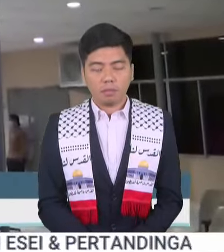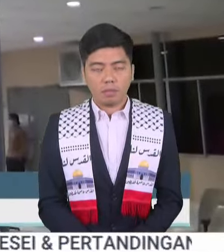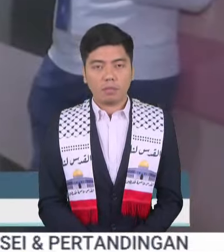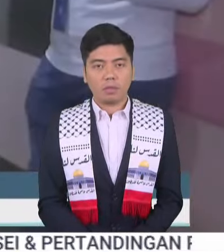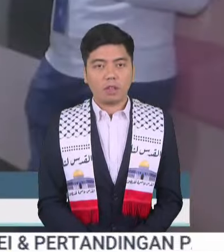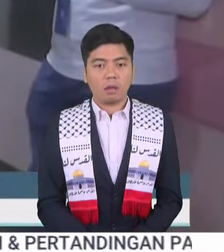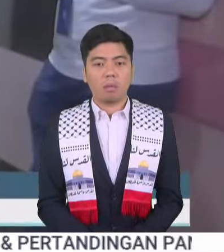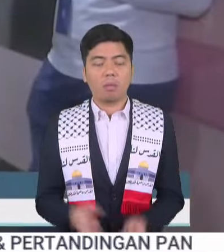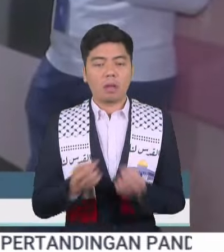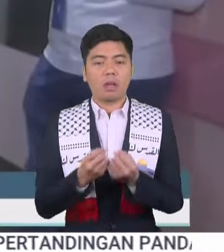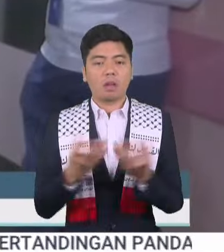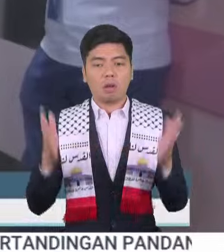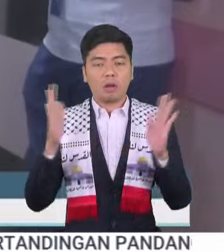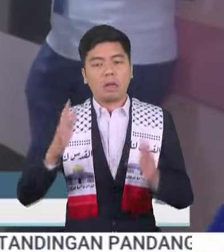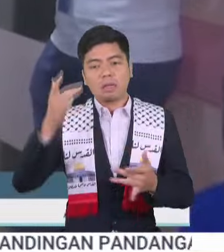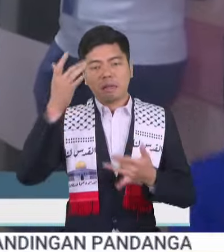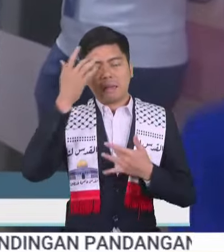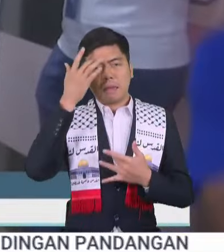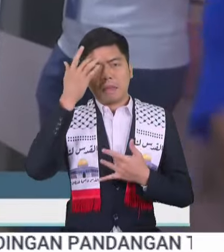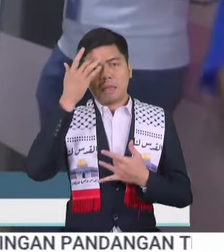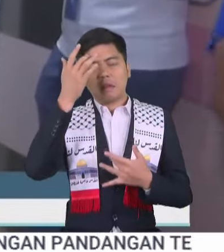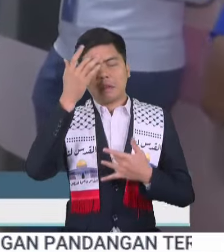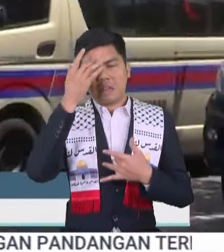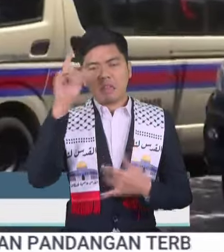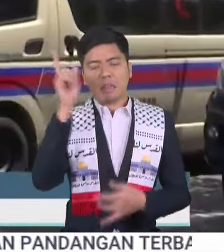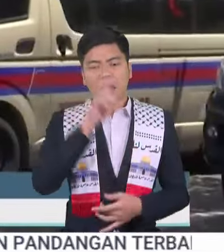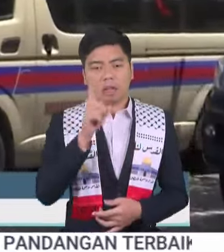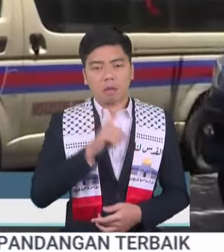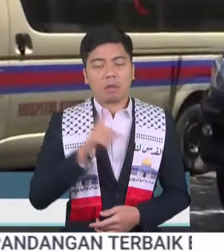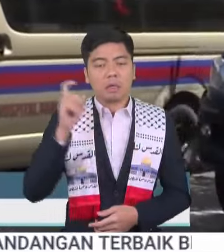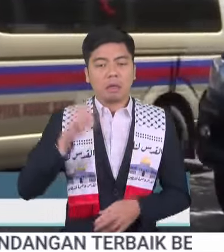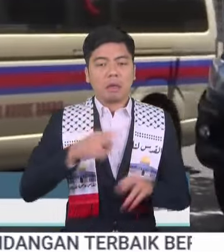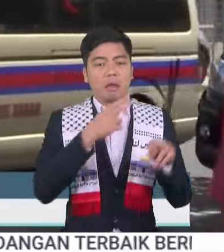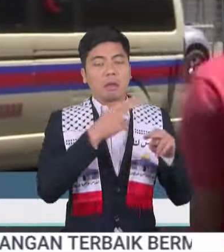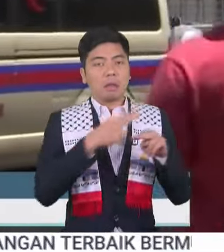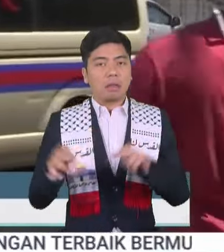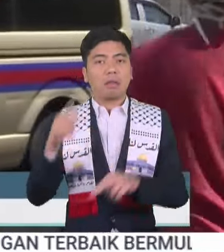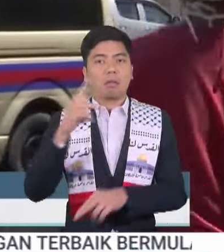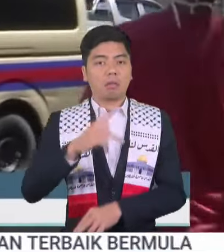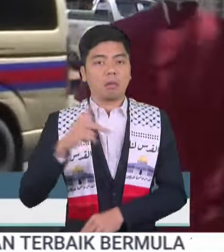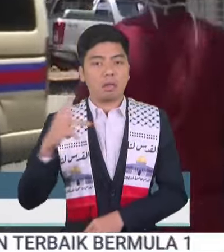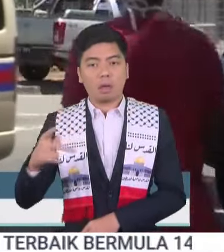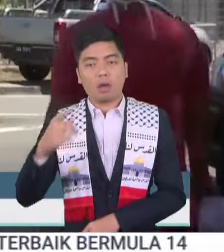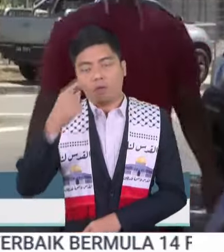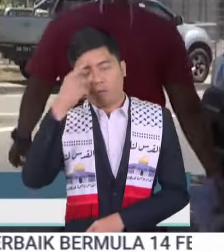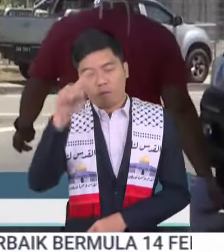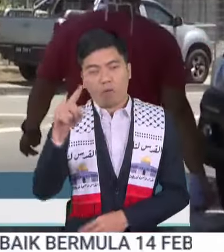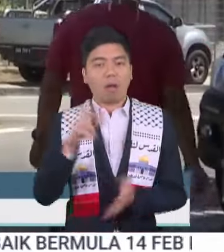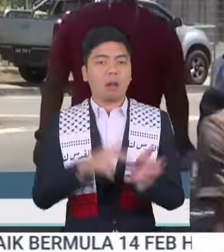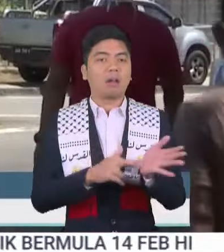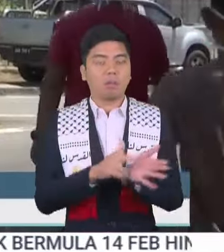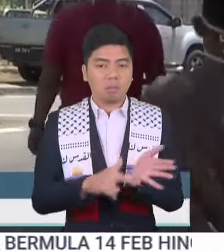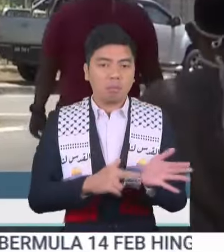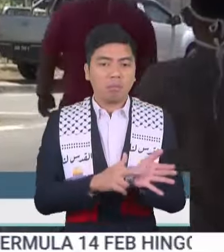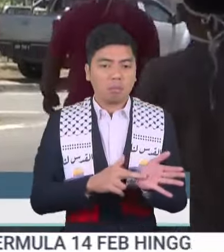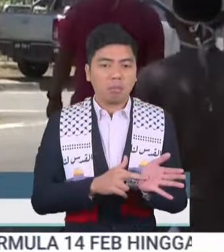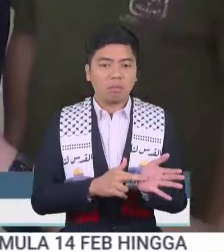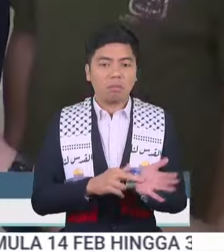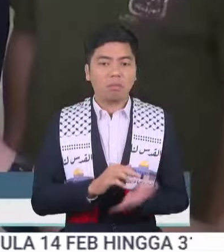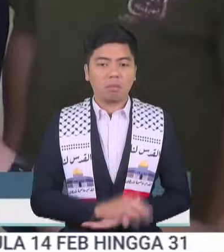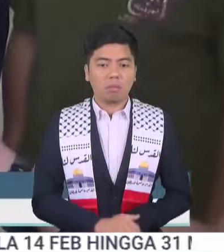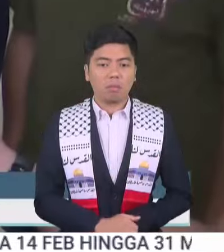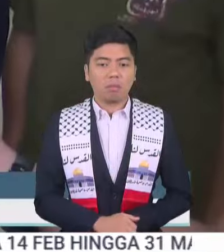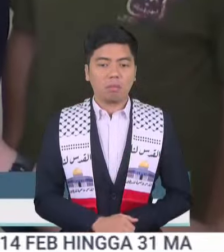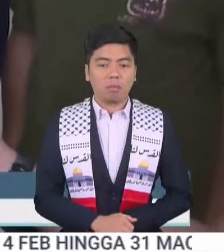Menurutnya, kebanyakan pesakit yang mengidap penyakit kronik terpaksa dihantar ke Kota Kinabalu untuk mendapatkan rawatan. Sabah